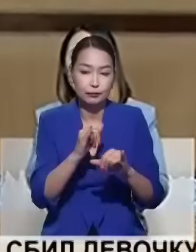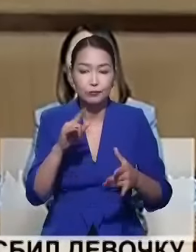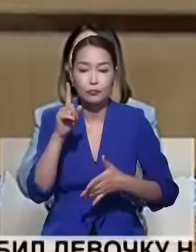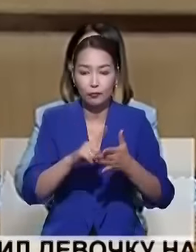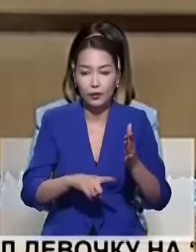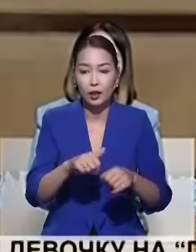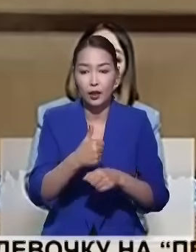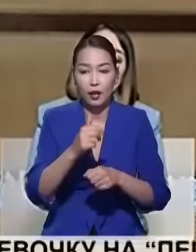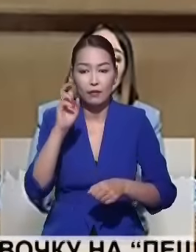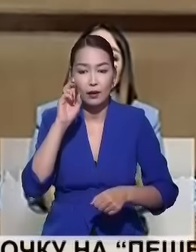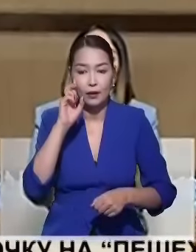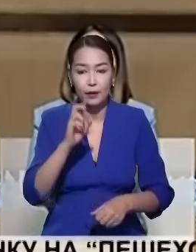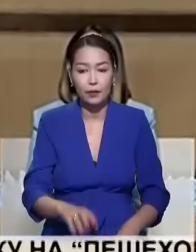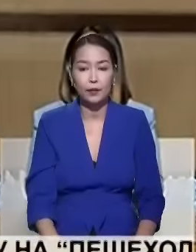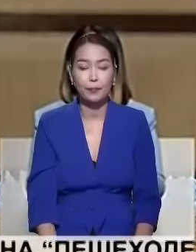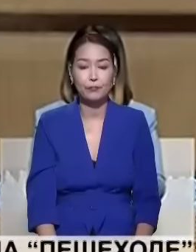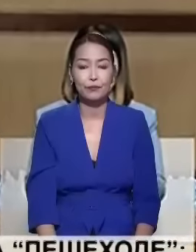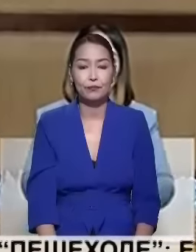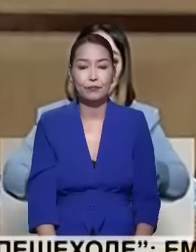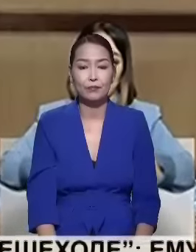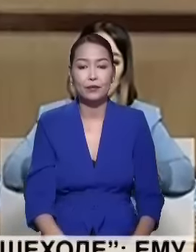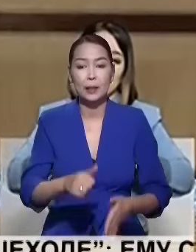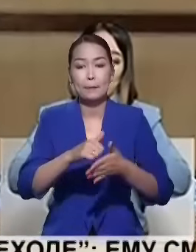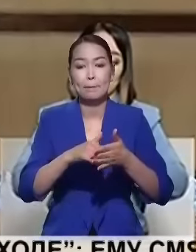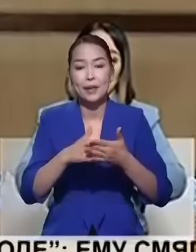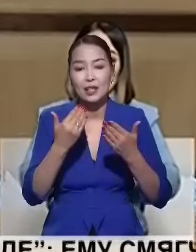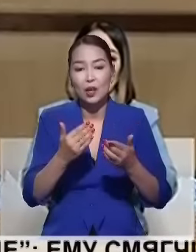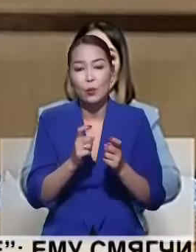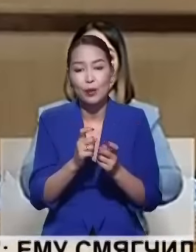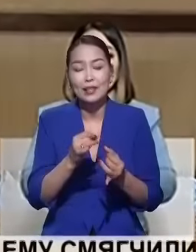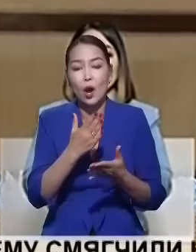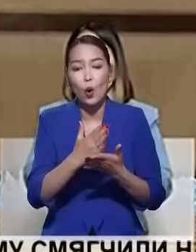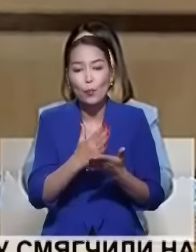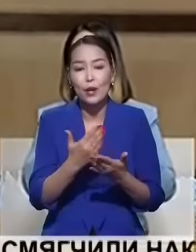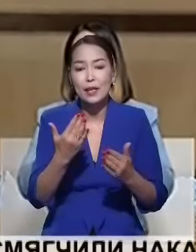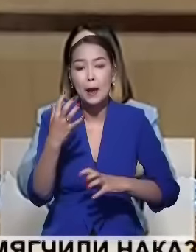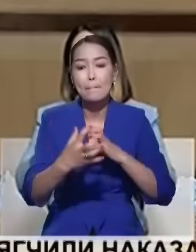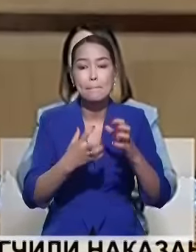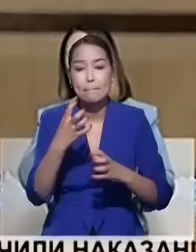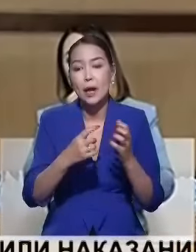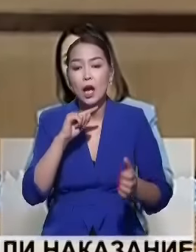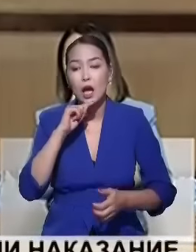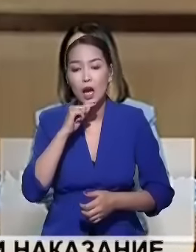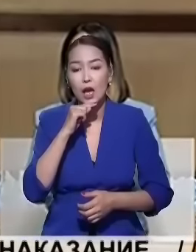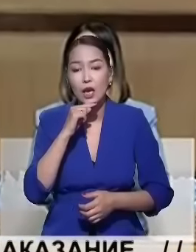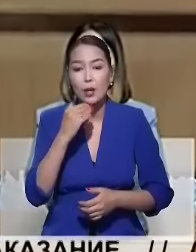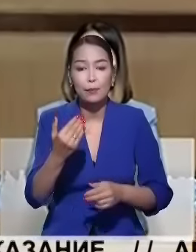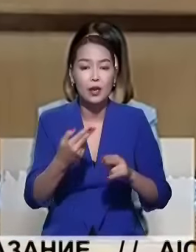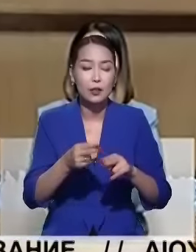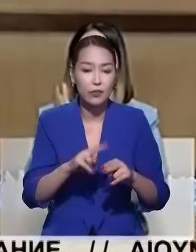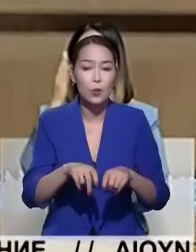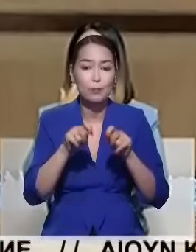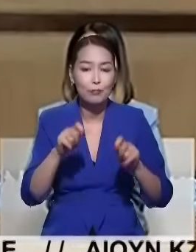государства. Санкционные конфликты наносят существенный урон мировой экономике, сужают